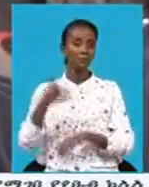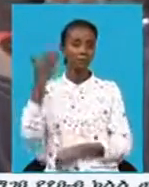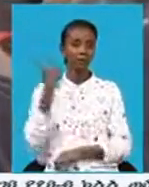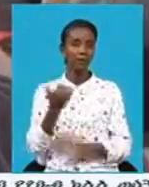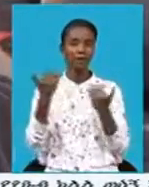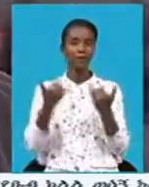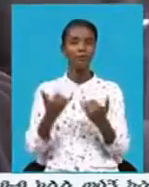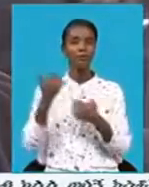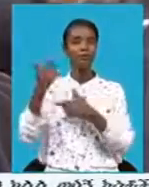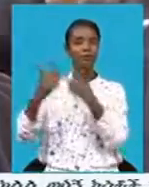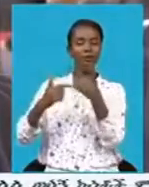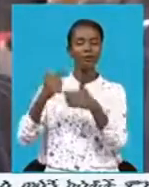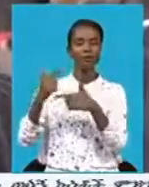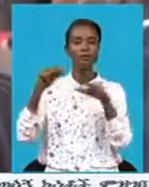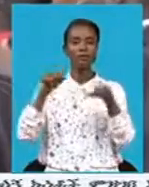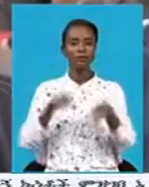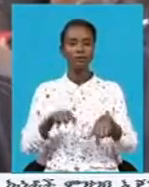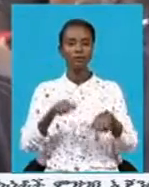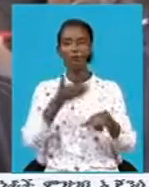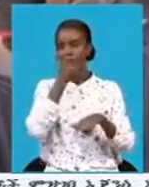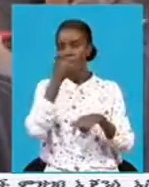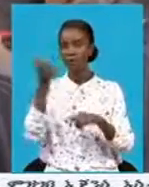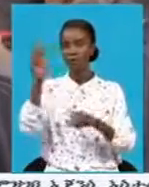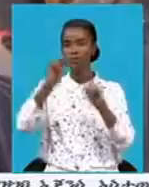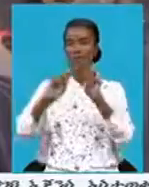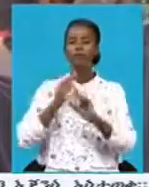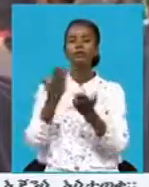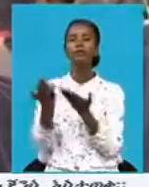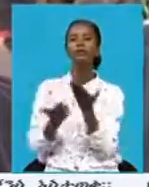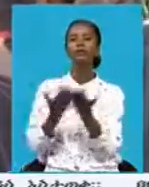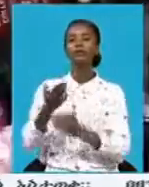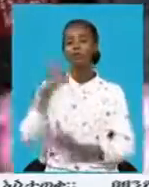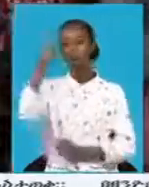አሁን ደግሞ ከዚህ የተሻለ ህዝባችን እናገለግላለን የሚል ሀሳብ አለ።